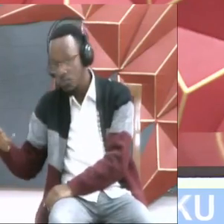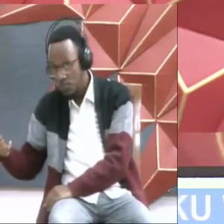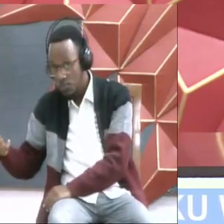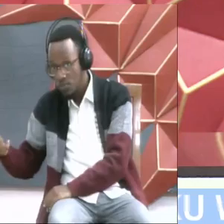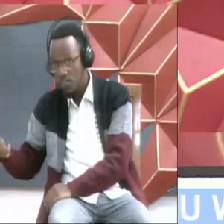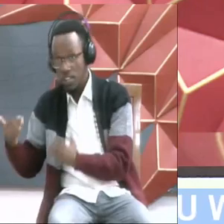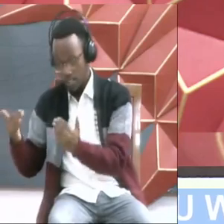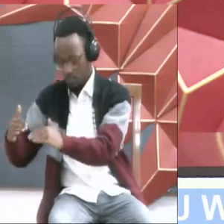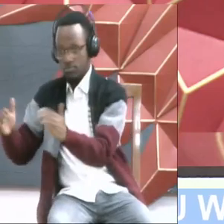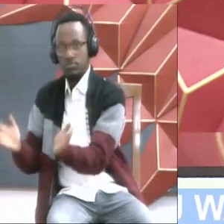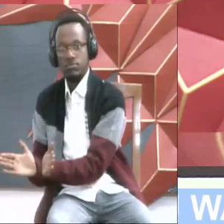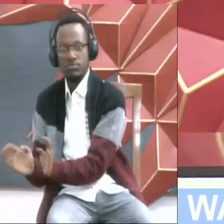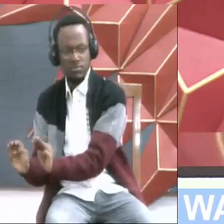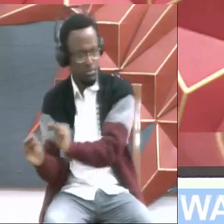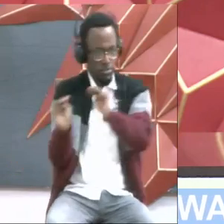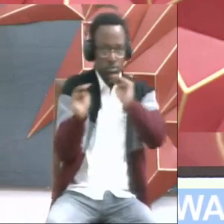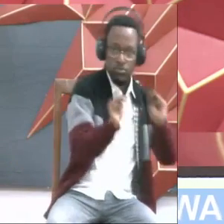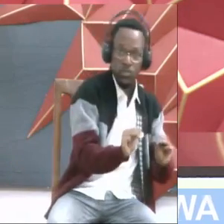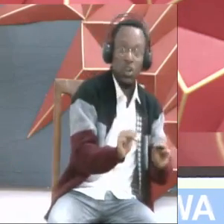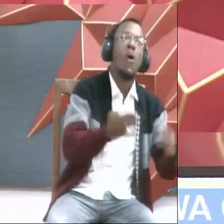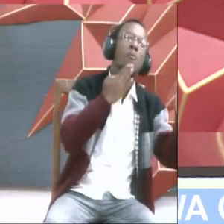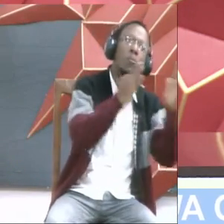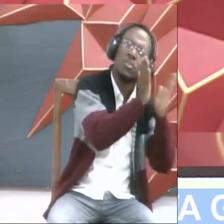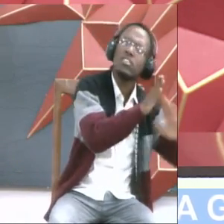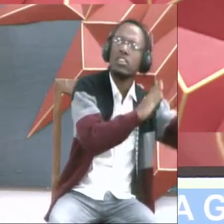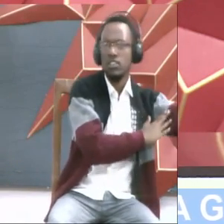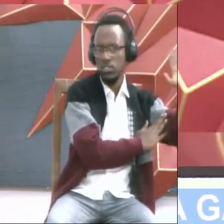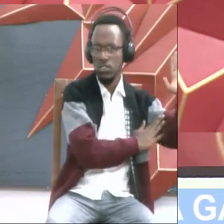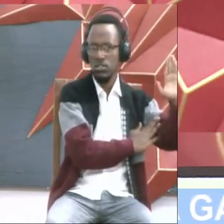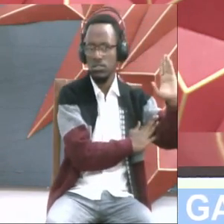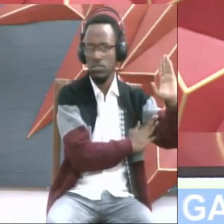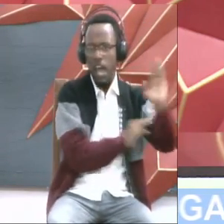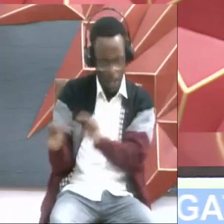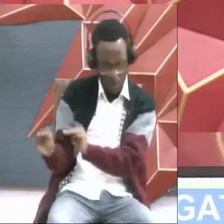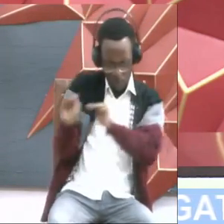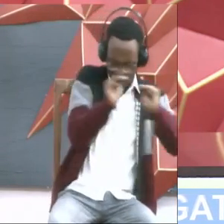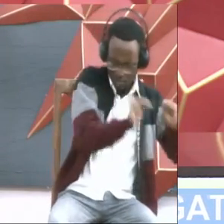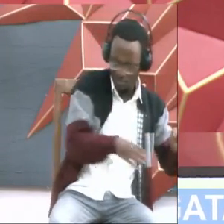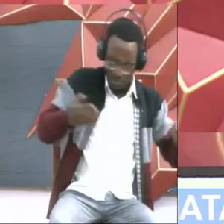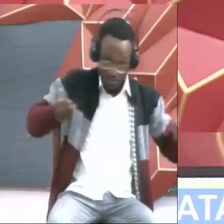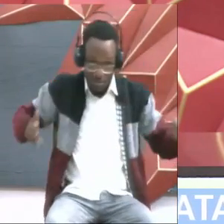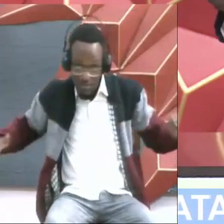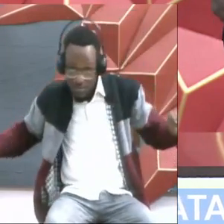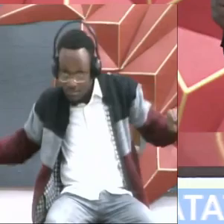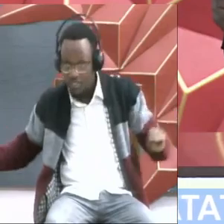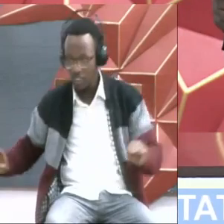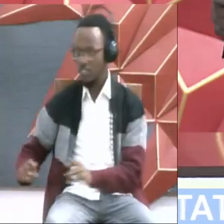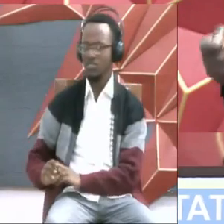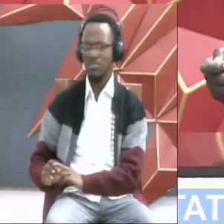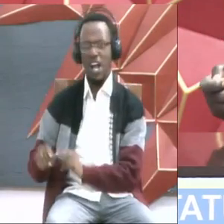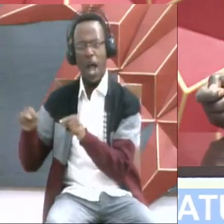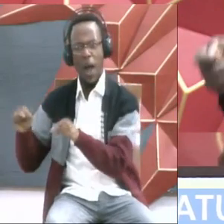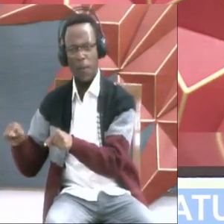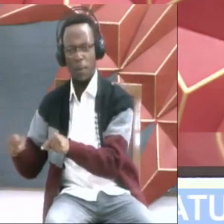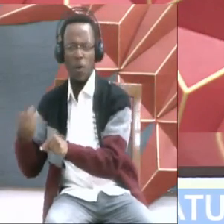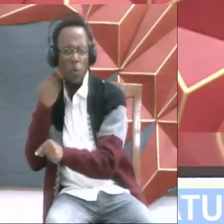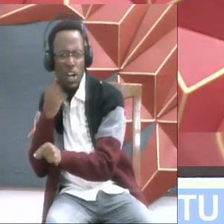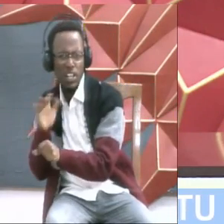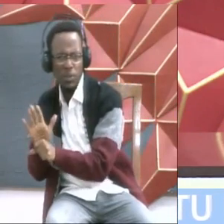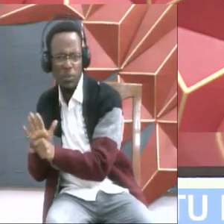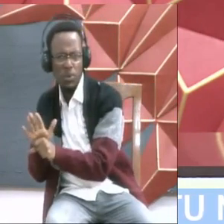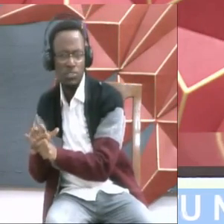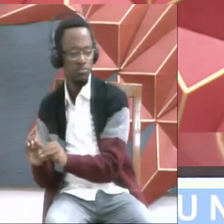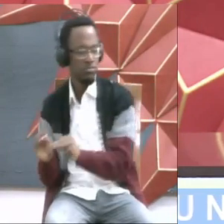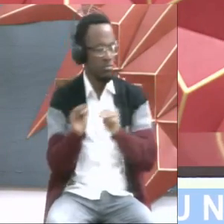tumushime kuko yaratwimuye amen atuvana mu bwami bw'urwango atujyana mu bwami